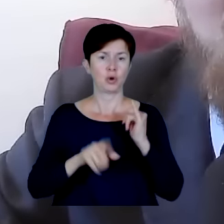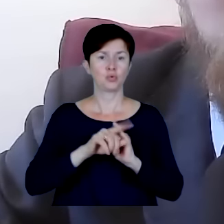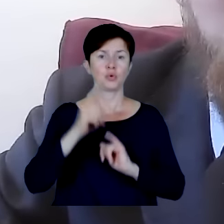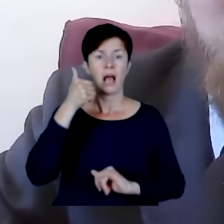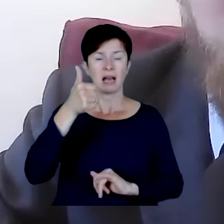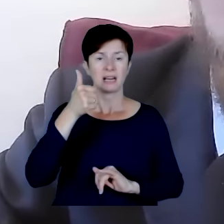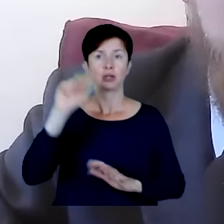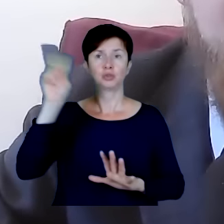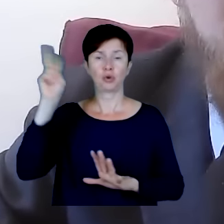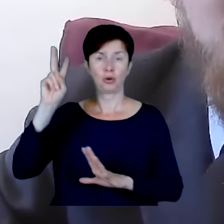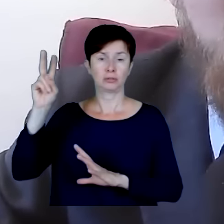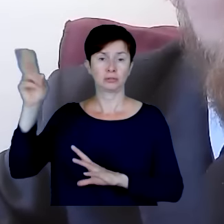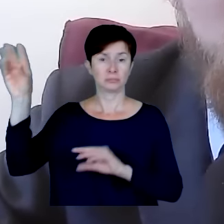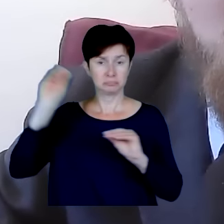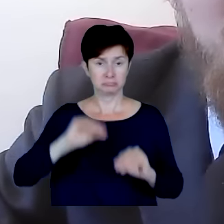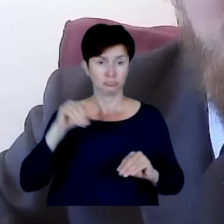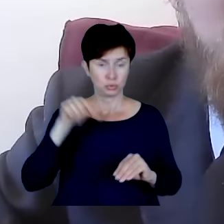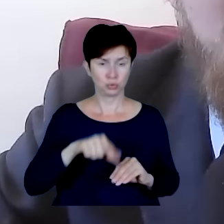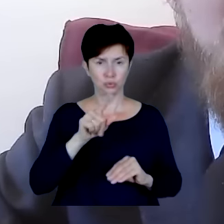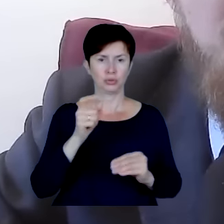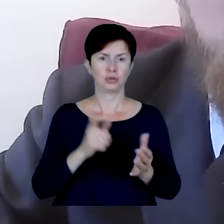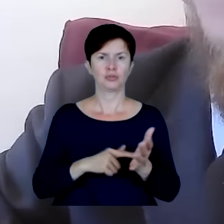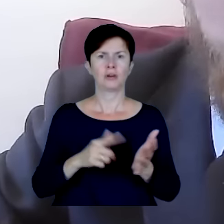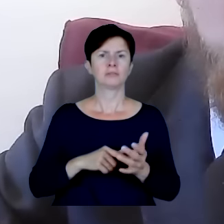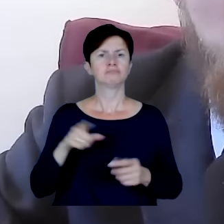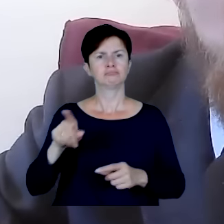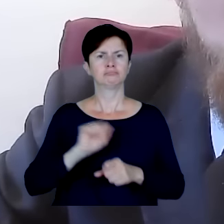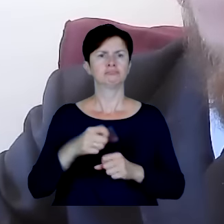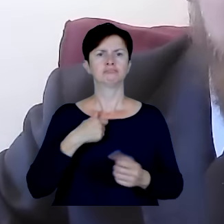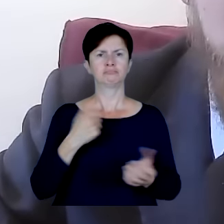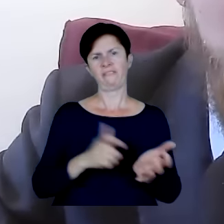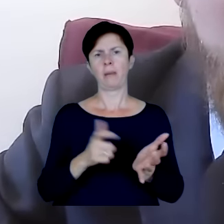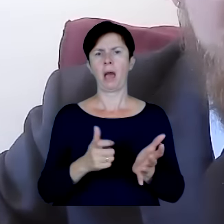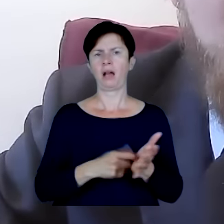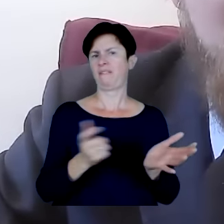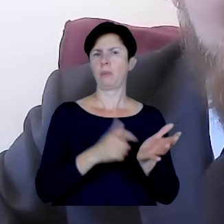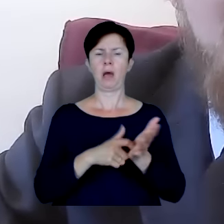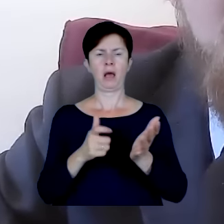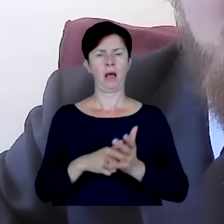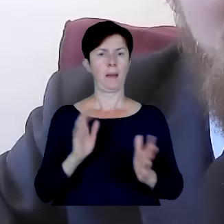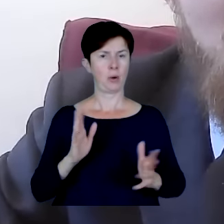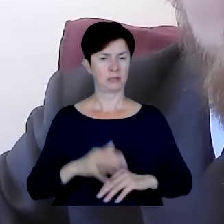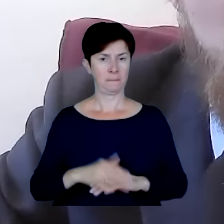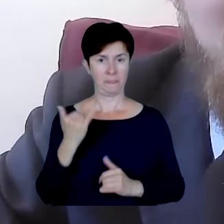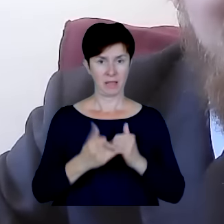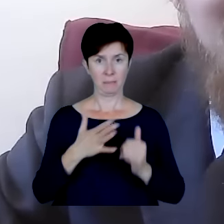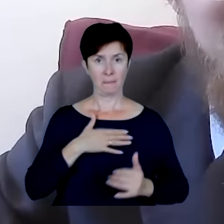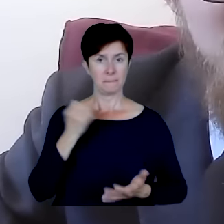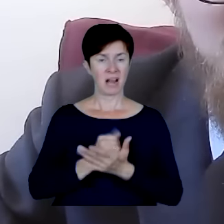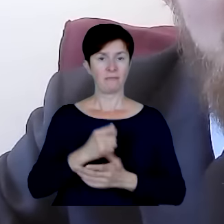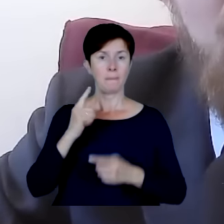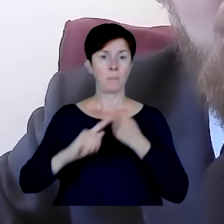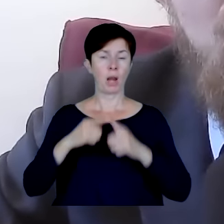trzeba pamiętać, że on się robi dość często bardziej rozszczelniowy i później oczekuje, zwłaszcza jeżeli zyskuje prawa polityczne.